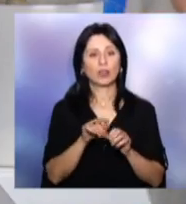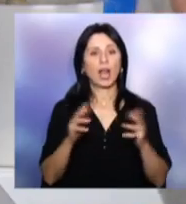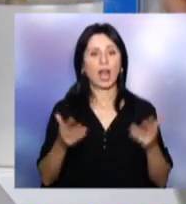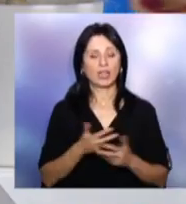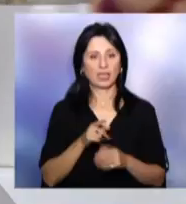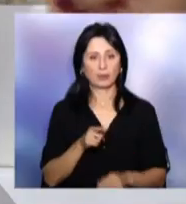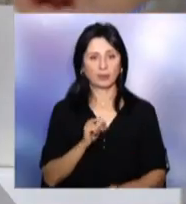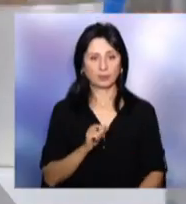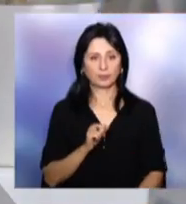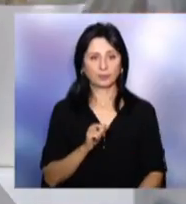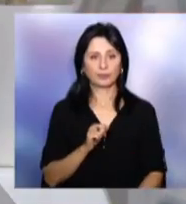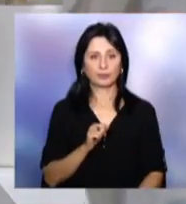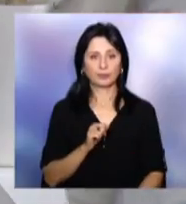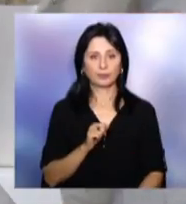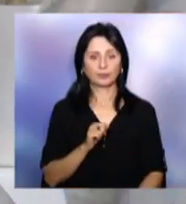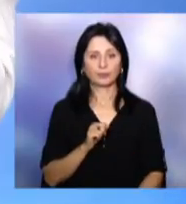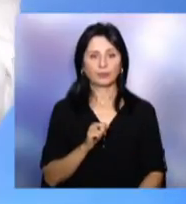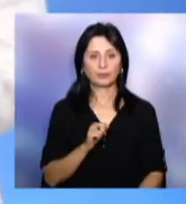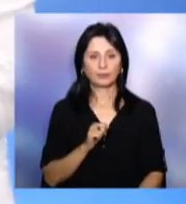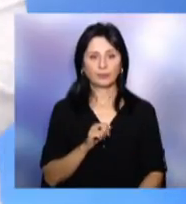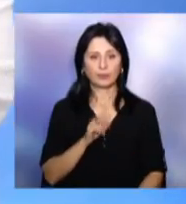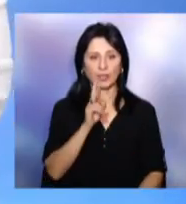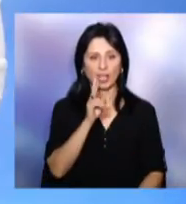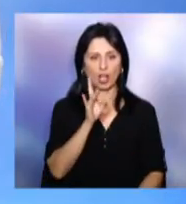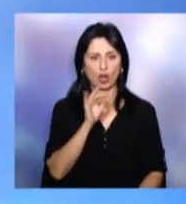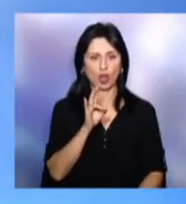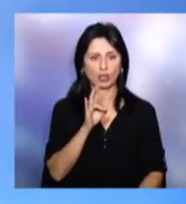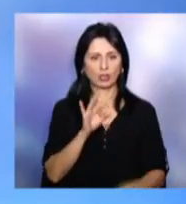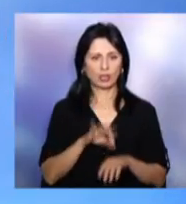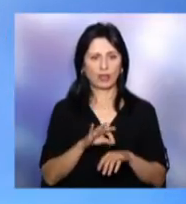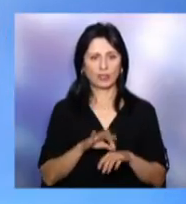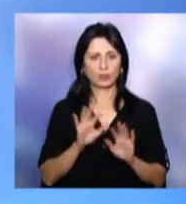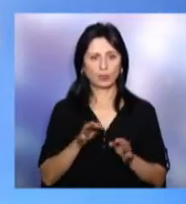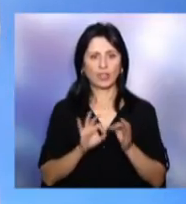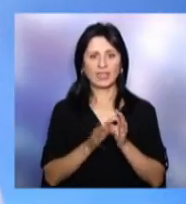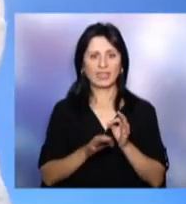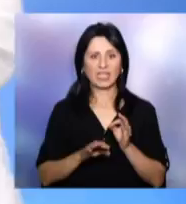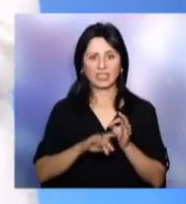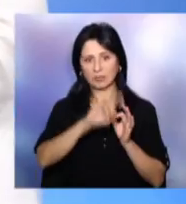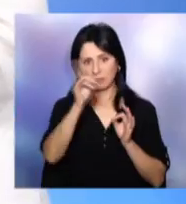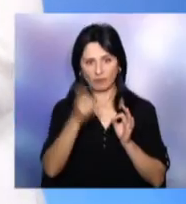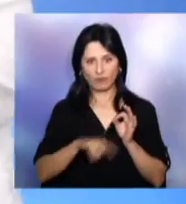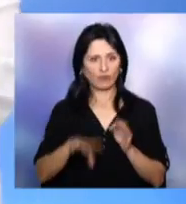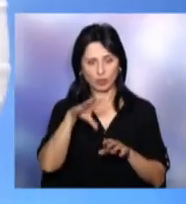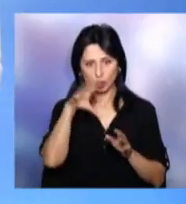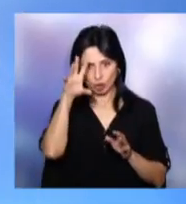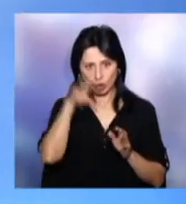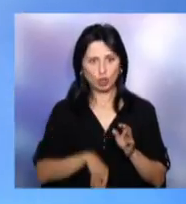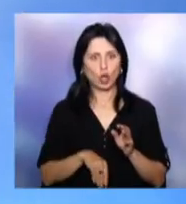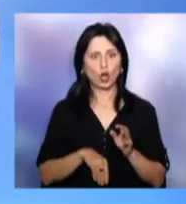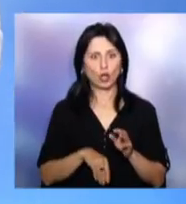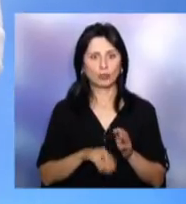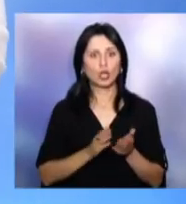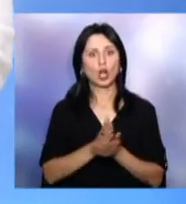ანთებითი პროცესები. ეს არის, ვთქვათ, კრონის დაავადება, რომელიც შეიძლება მოხდეს ნაწლავის მთელ სიგრძეზე, დაწყებული